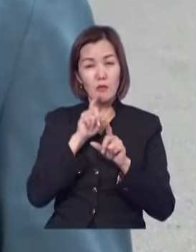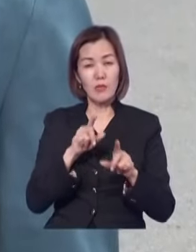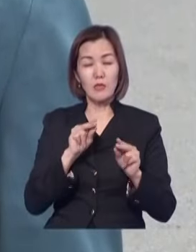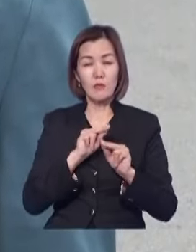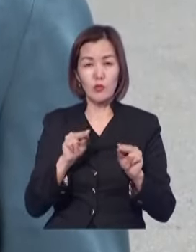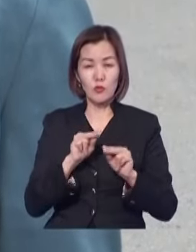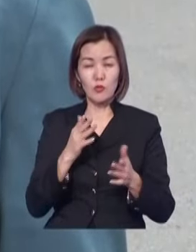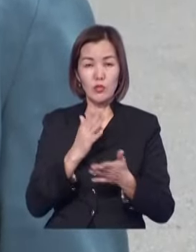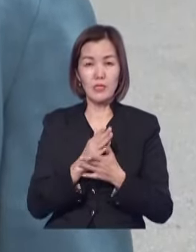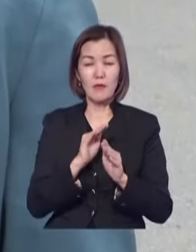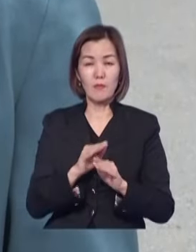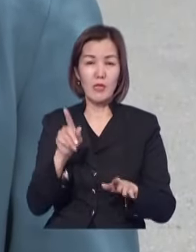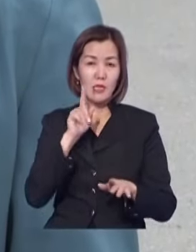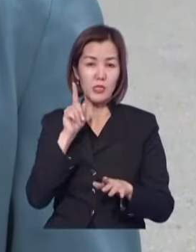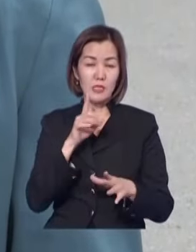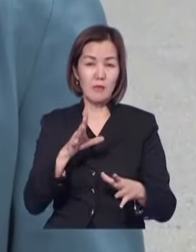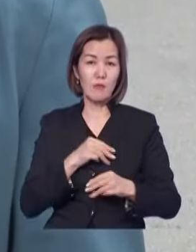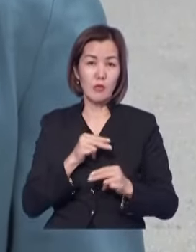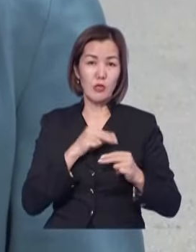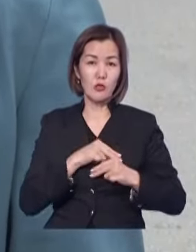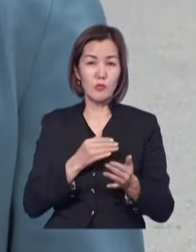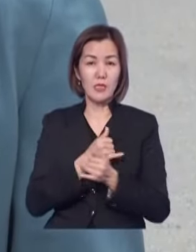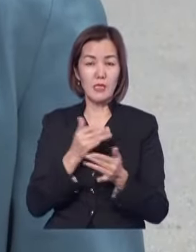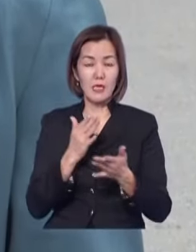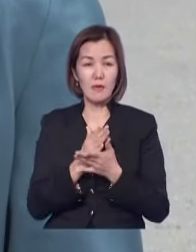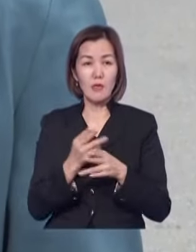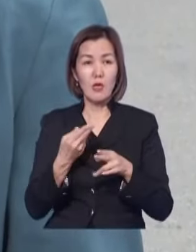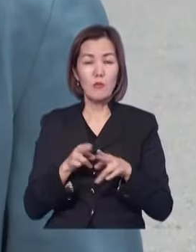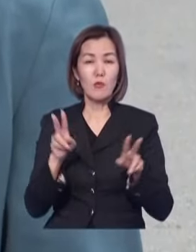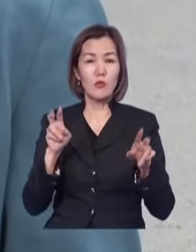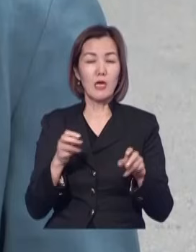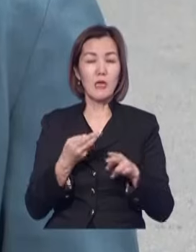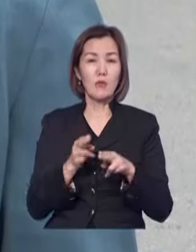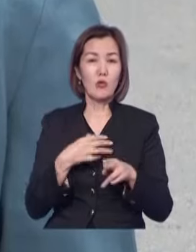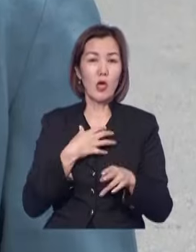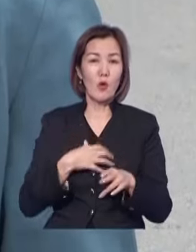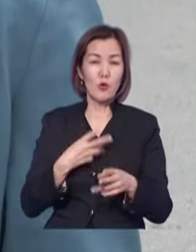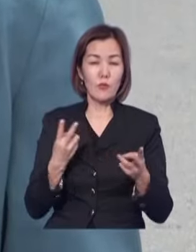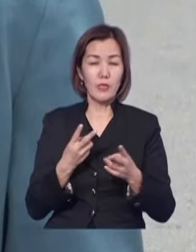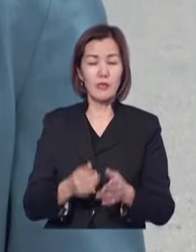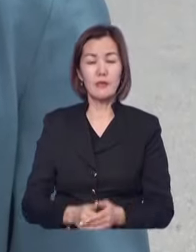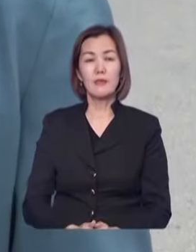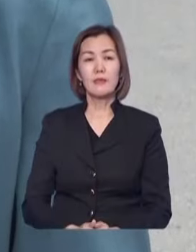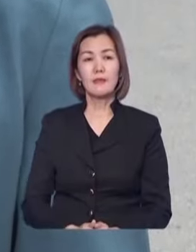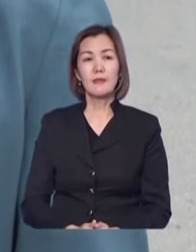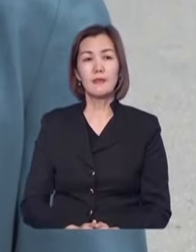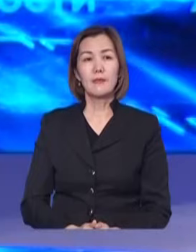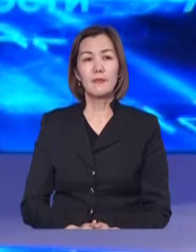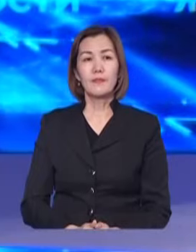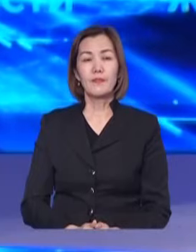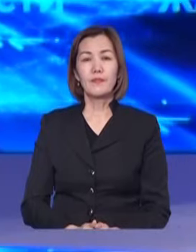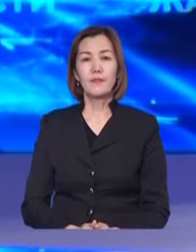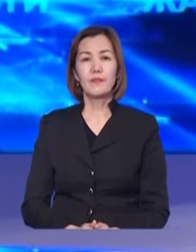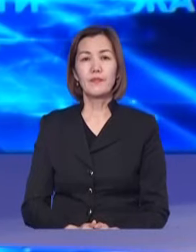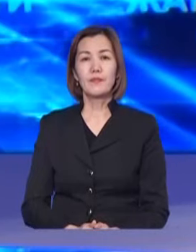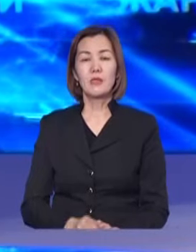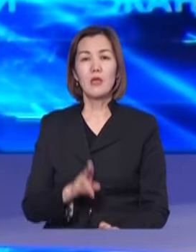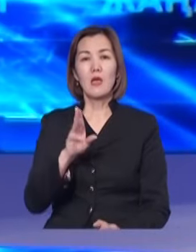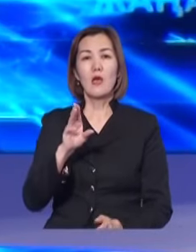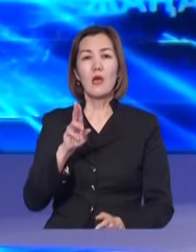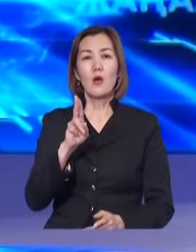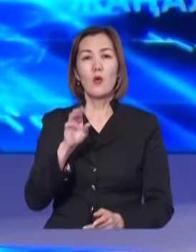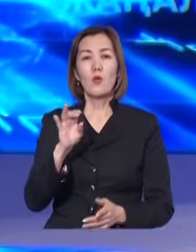істегендіктен, балалармен, жастармен жұмыс жасап жатқандықтан ол мәселе өте жаңағыдай өте маңызды деп ойлаймын. Қонаев